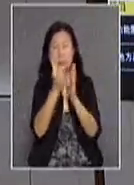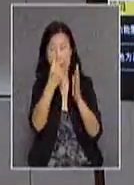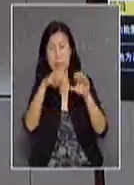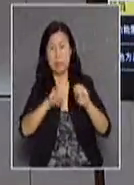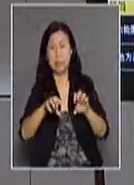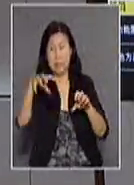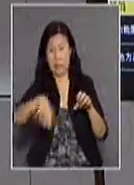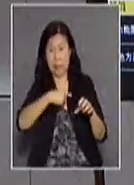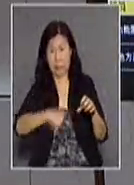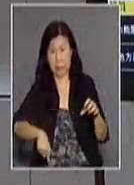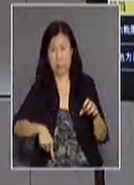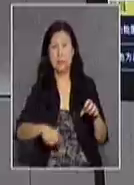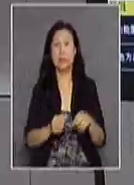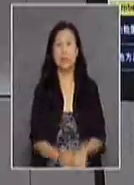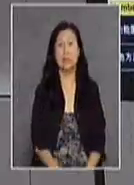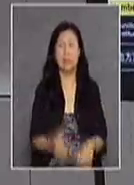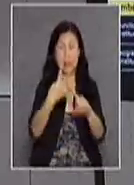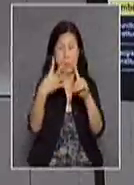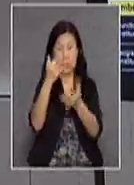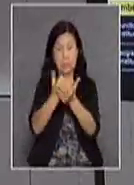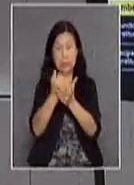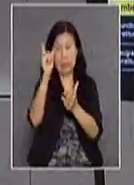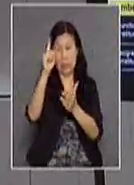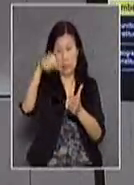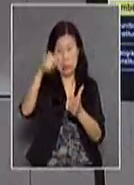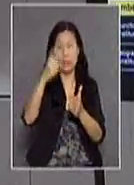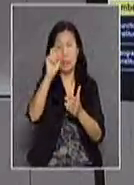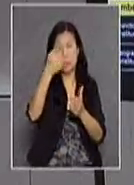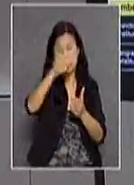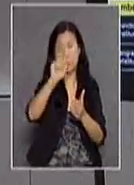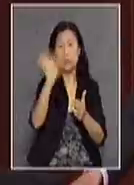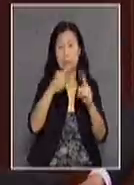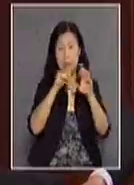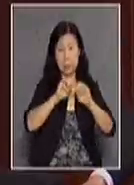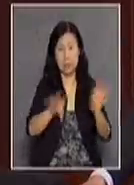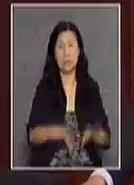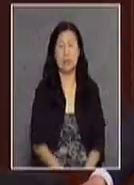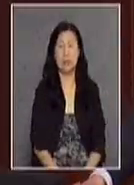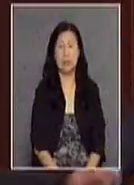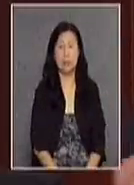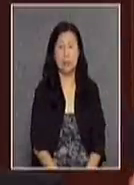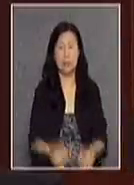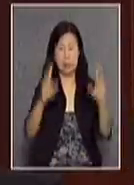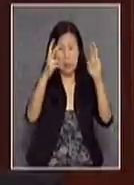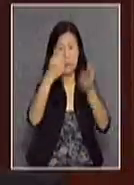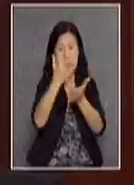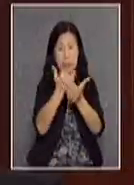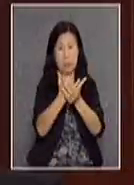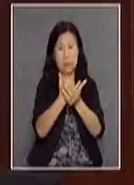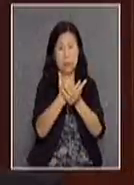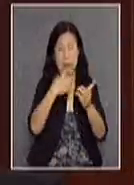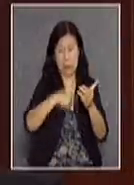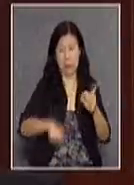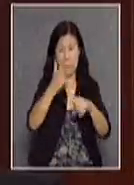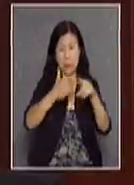選舉產生的議員14位出席，1位贊成，9位反對，沒人棄權。議題未獲得兩部分在席委員分別以過